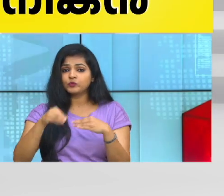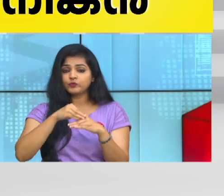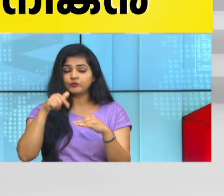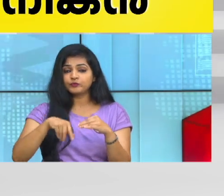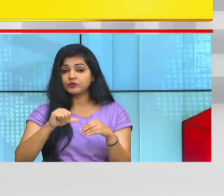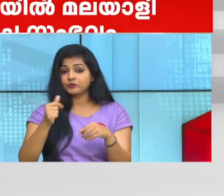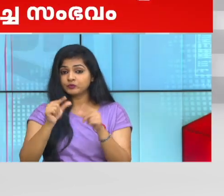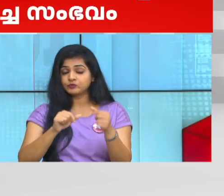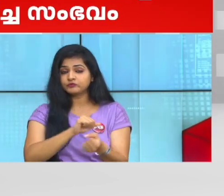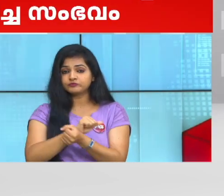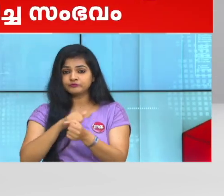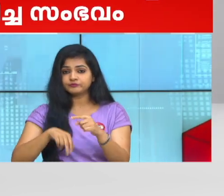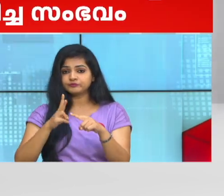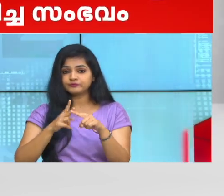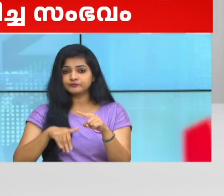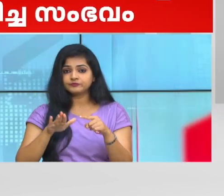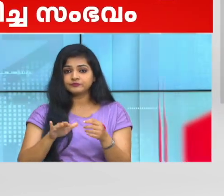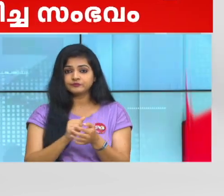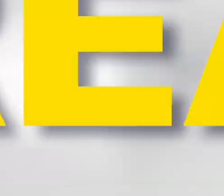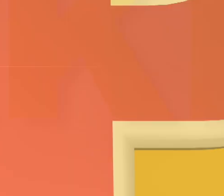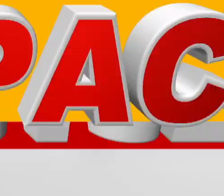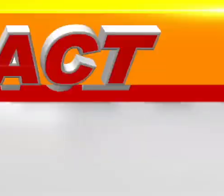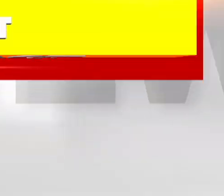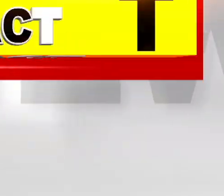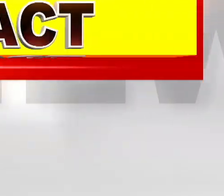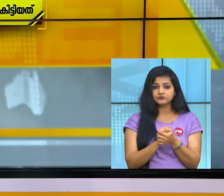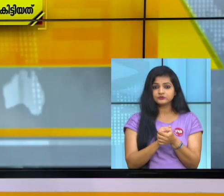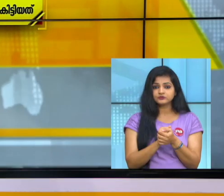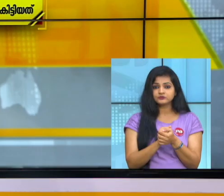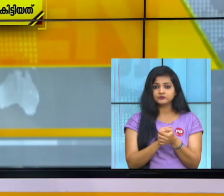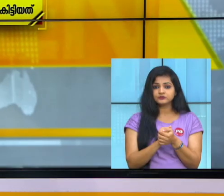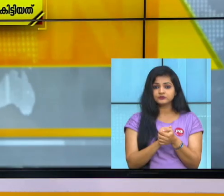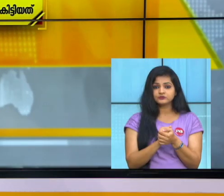ചെയ്തിട്ടുണ്ട്. ശരി, എസ് ശ്യാംകുമാർ വിവരങ്ങൾ നൽകുകയായിരുന്നു കൊച്ചിയിൽ നിന്ന്.